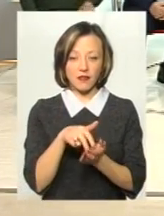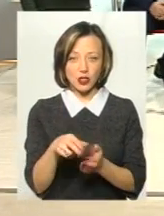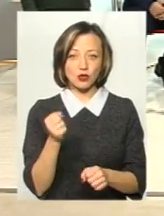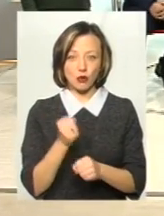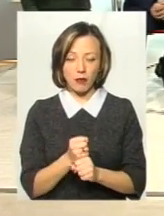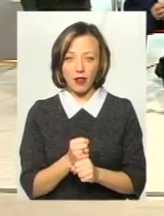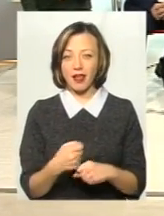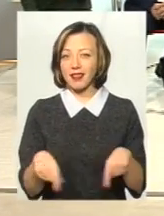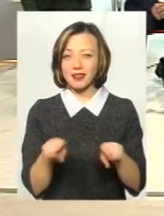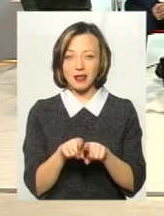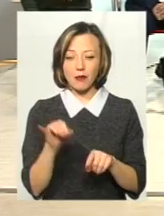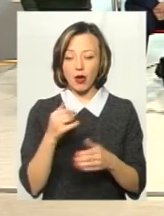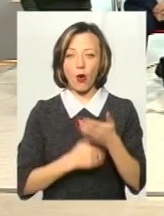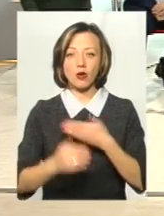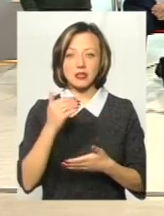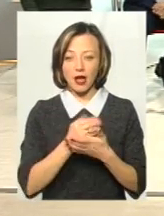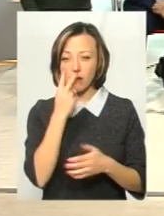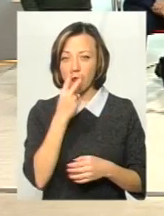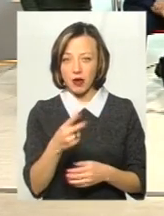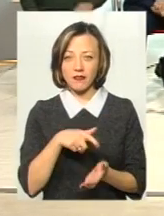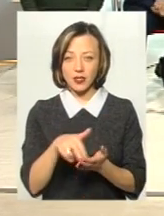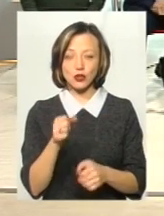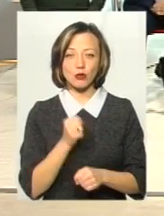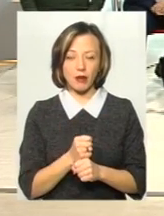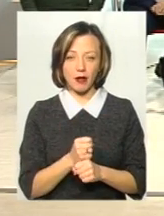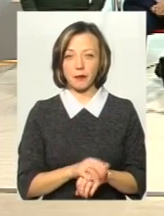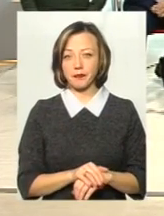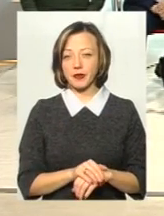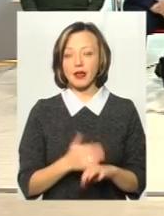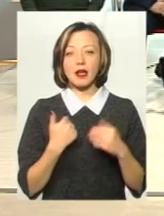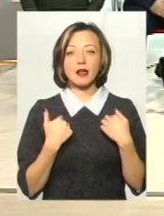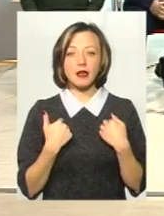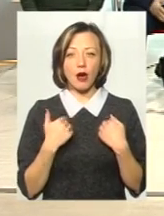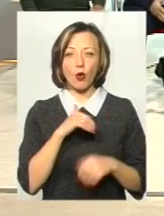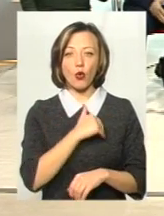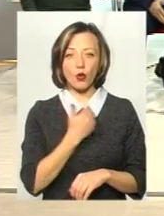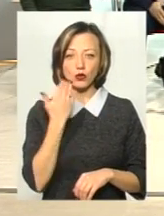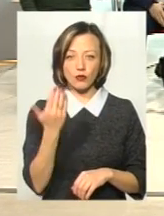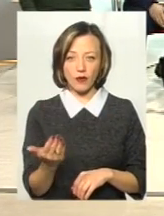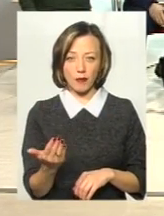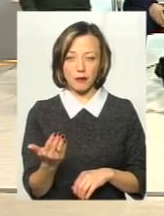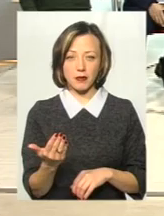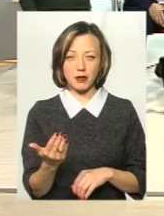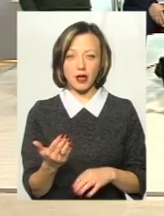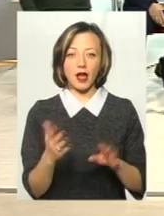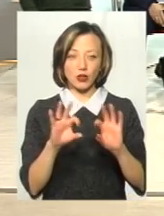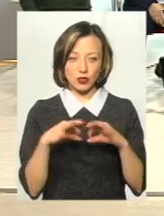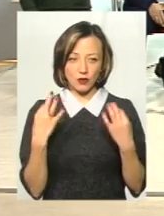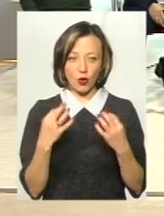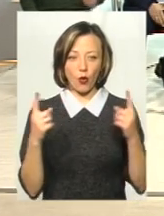зробили. Так само, як і остання, побачили, вийшли і зробили. Я хочу вам, якщо